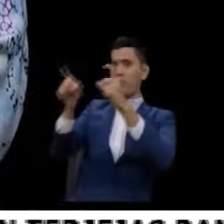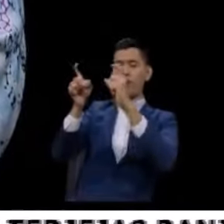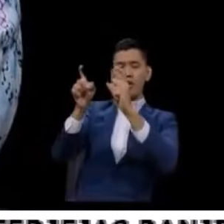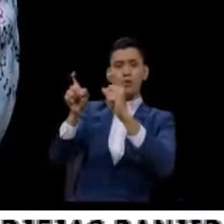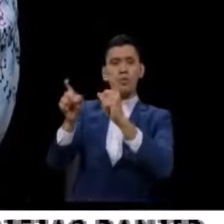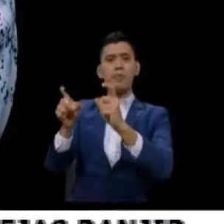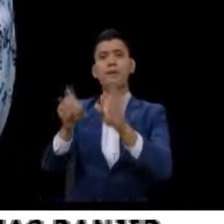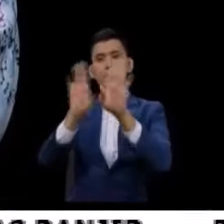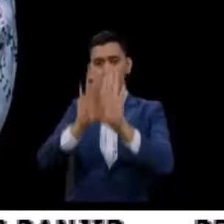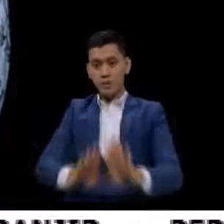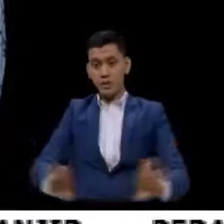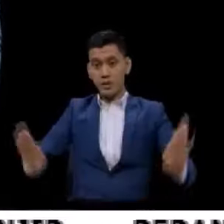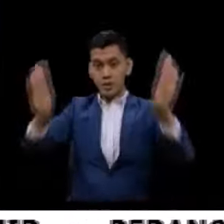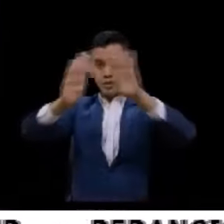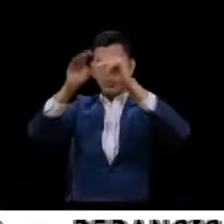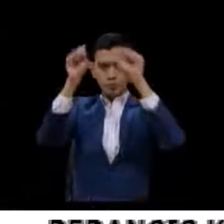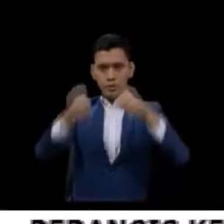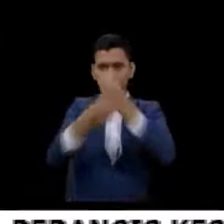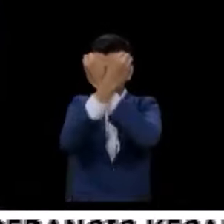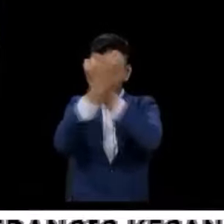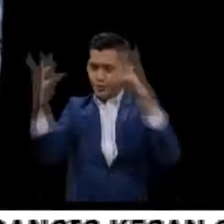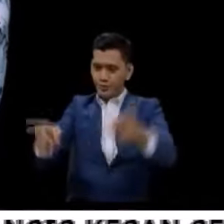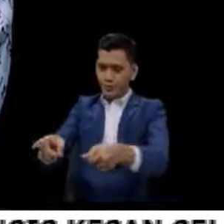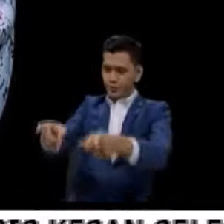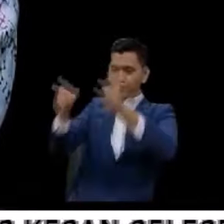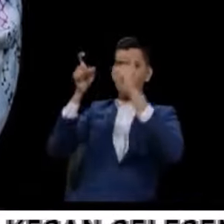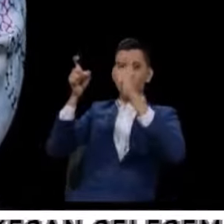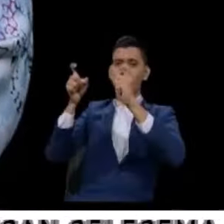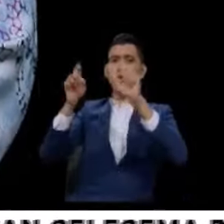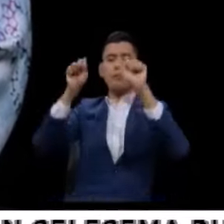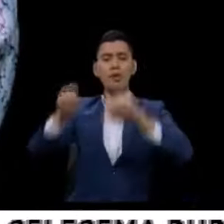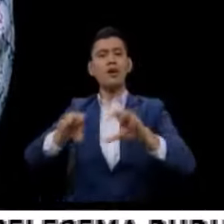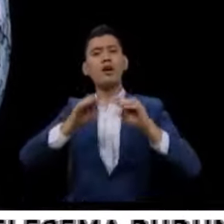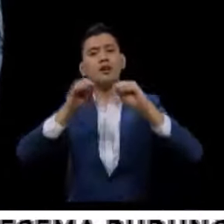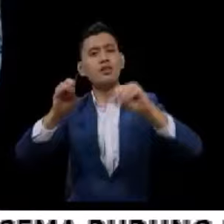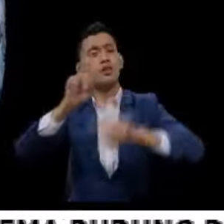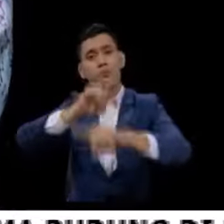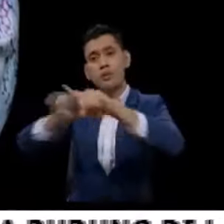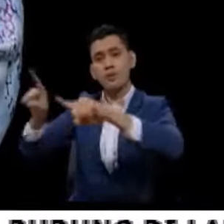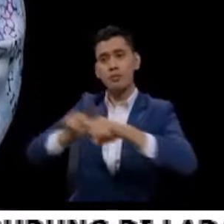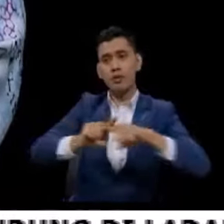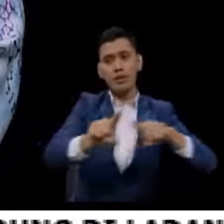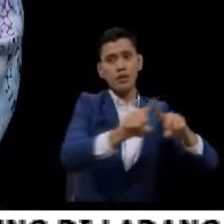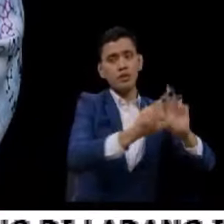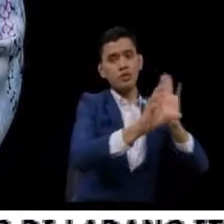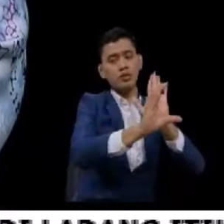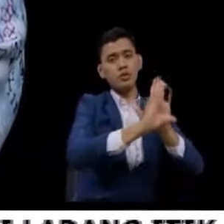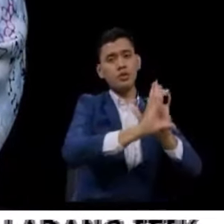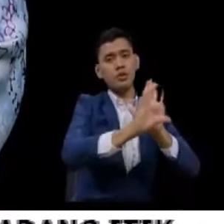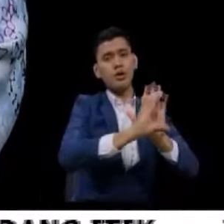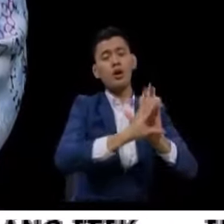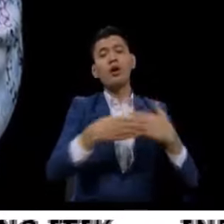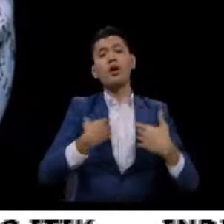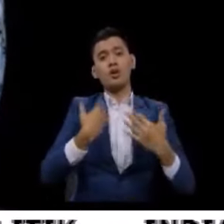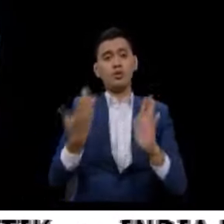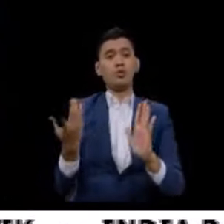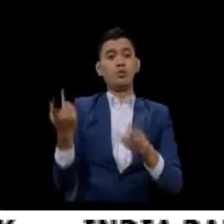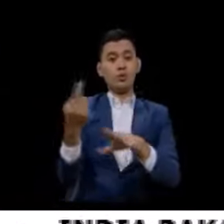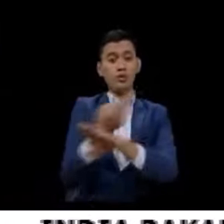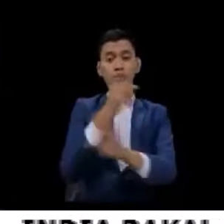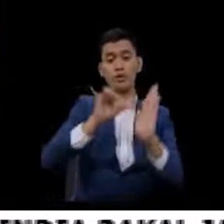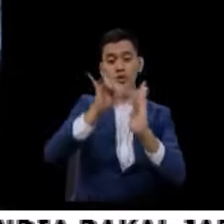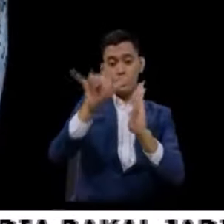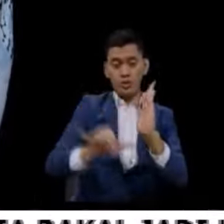dengan satu tweet dengan satu tulisan Gemboknya macam begitu juga aja macam-macam dalam bentuk dia pakai itu orang